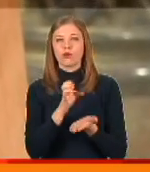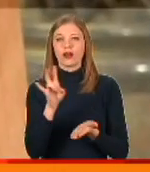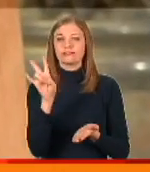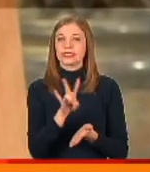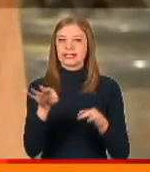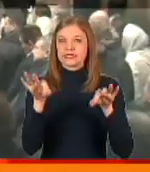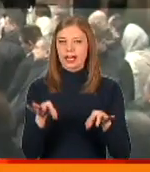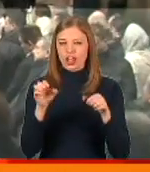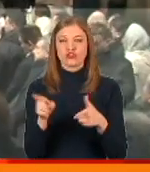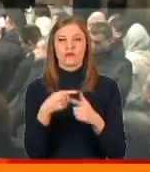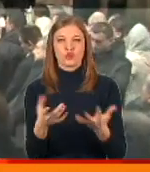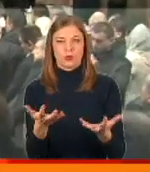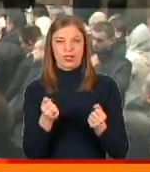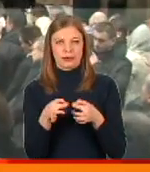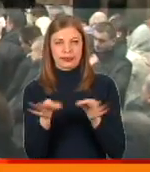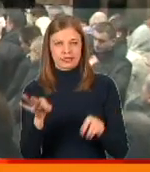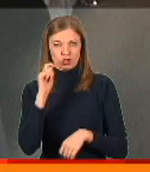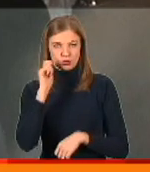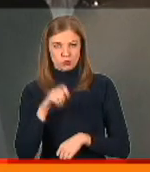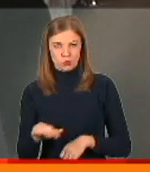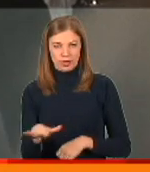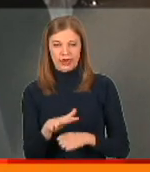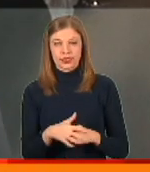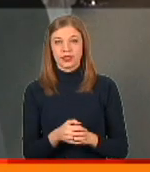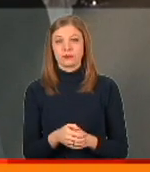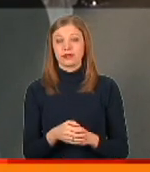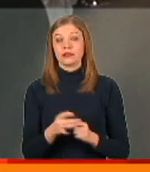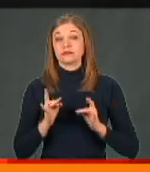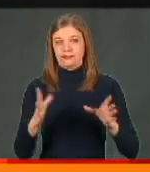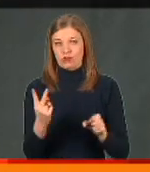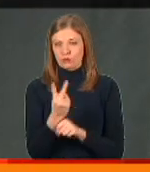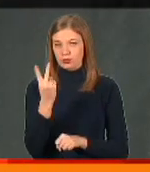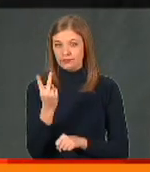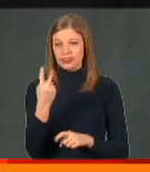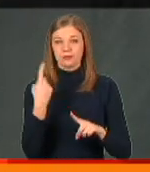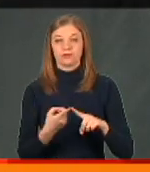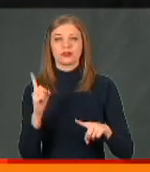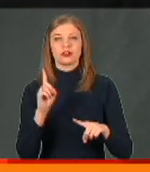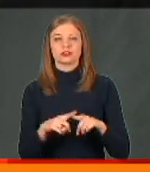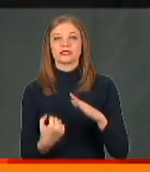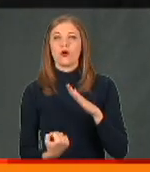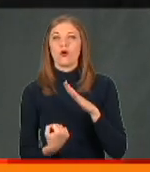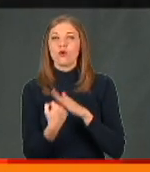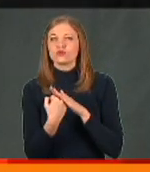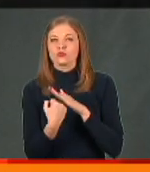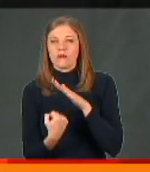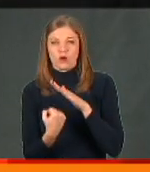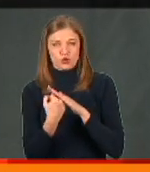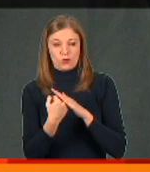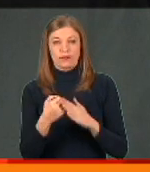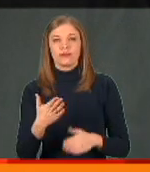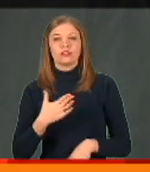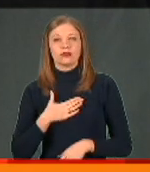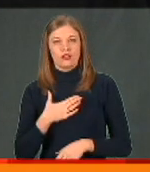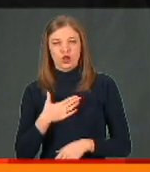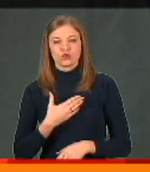чи отриманням незалежності України. Свято є подвійне. Це основа основ